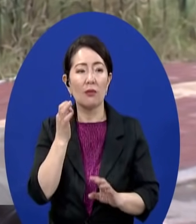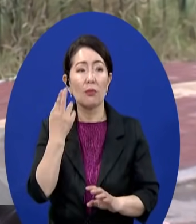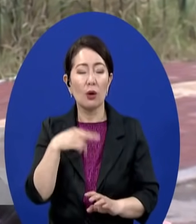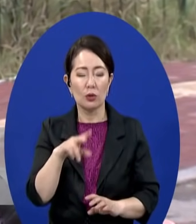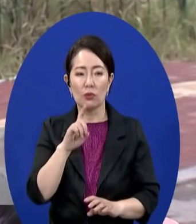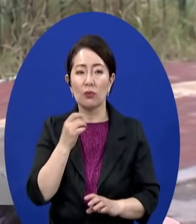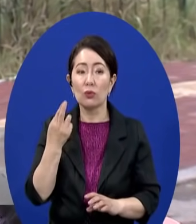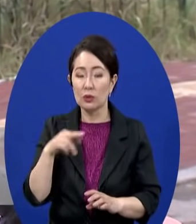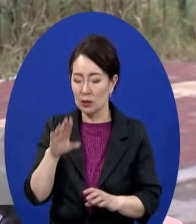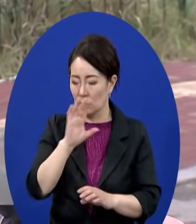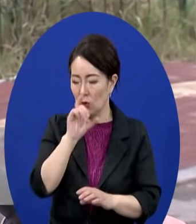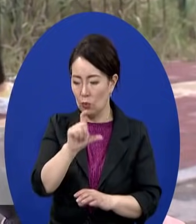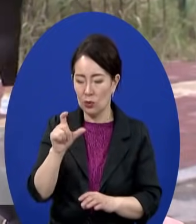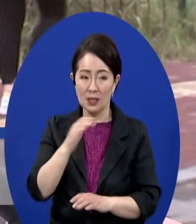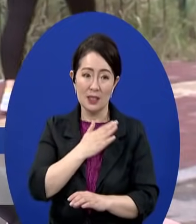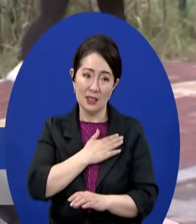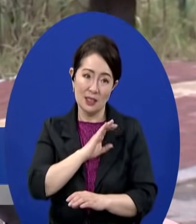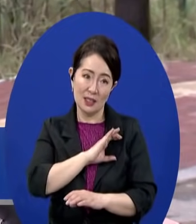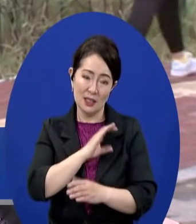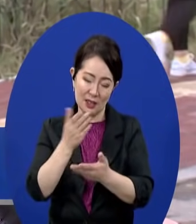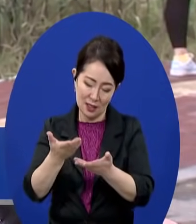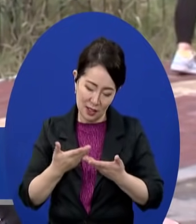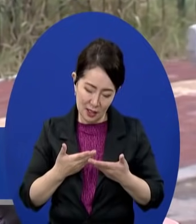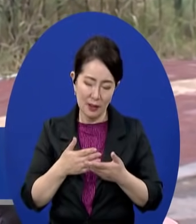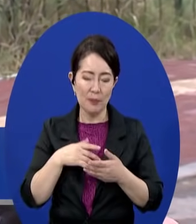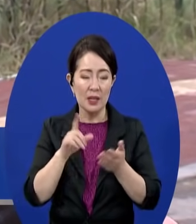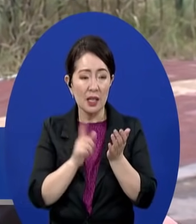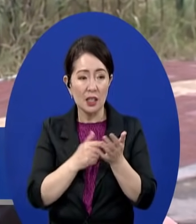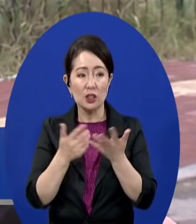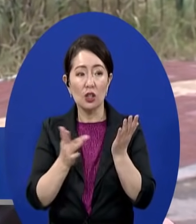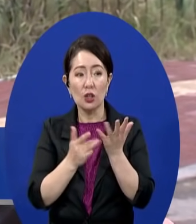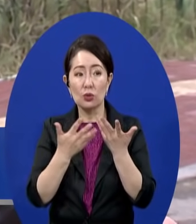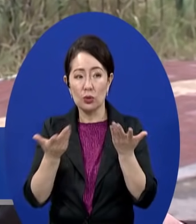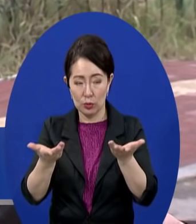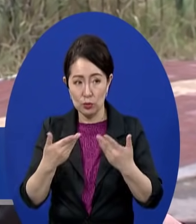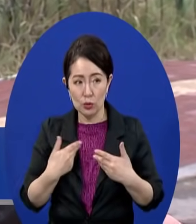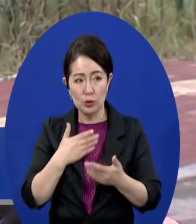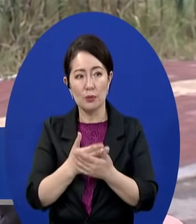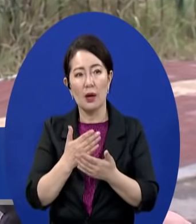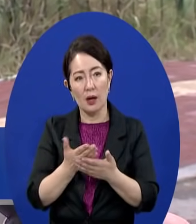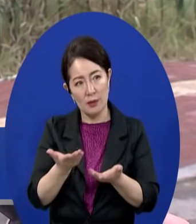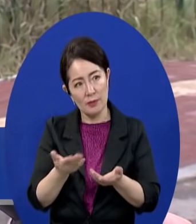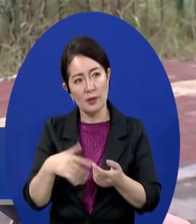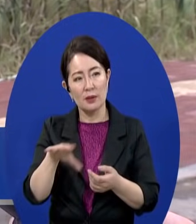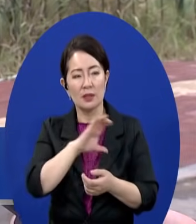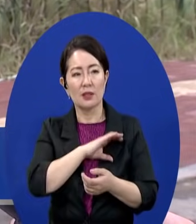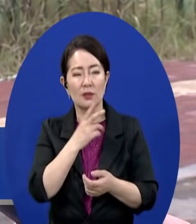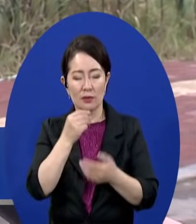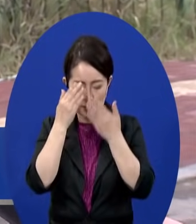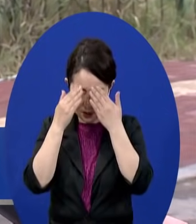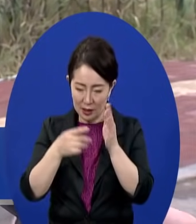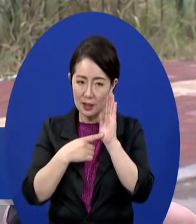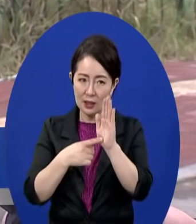фудсийн хамт олон маань сэтгэл гаргаад бидэнд одоо шаардлагатай байгаа тоног төхөөрөмжүүдийг хандулж байгаа явдал одоо чин сэтгэлийн